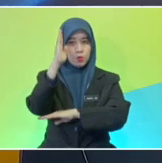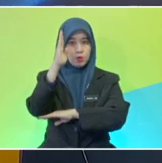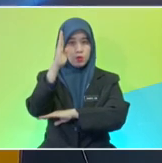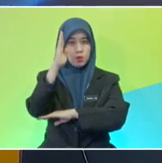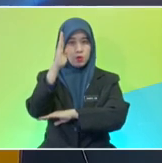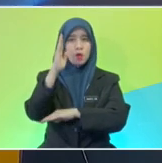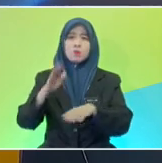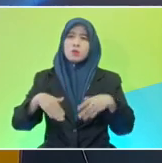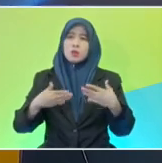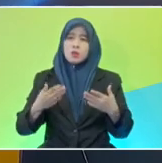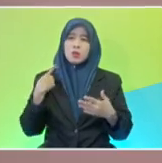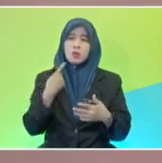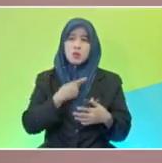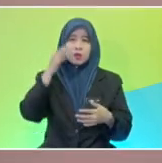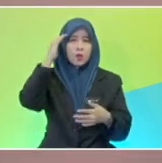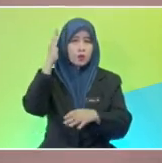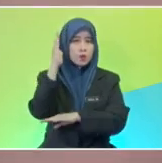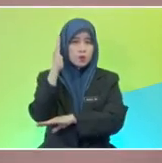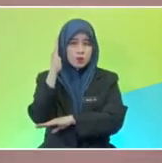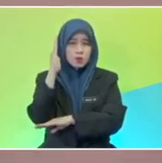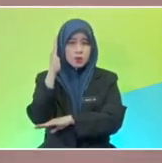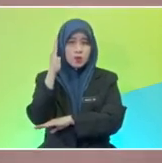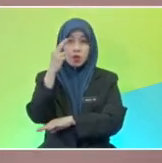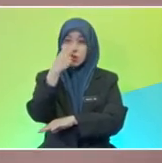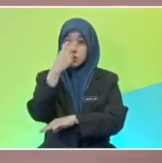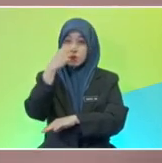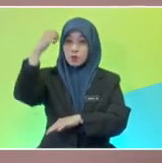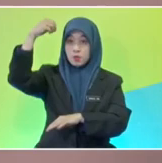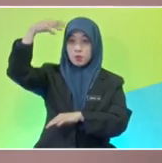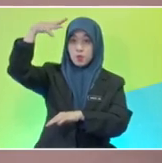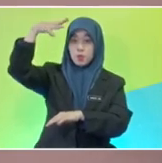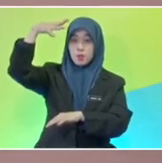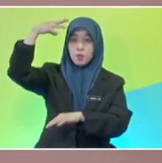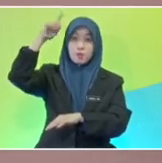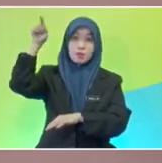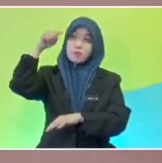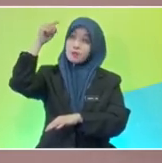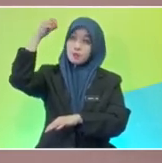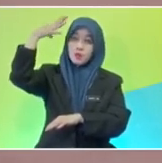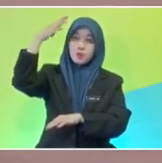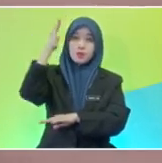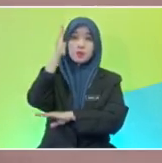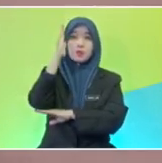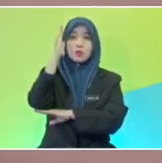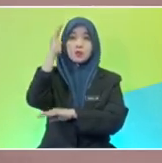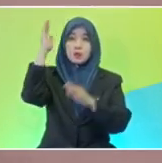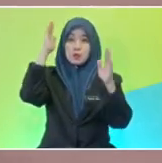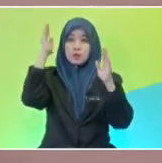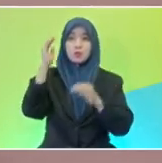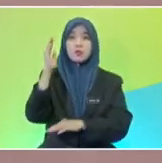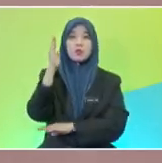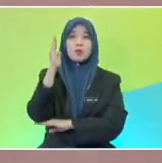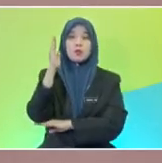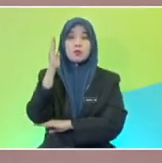waktu tengah hari tu? Sebabnya nampak tak cahaya matahari. Matahari ni cikgu tegak kat atas kepala dia cikgu. Waktu tengah